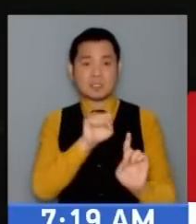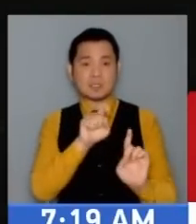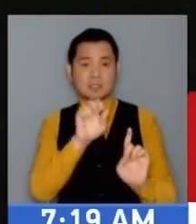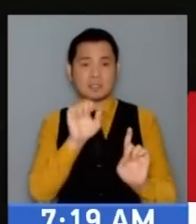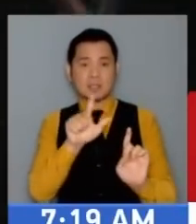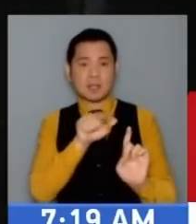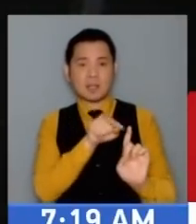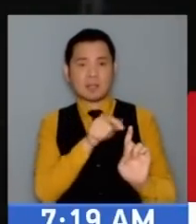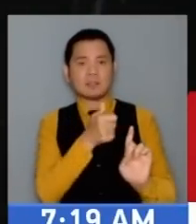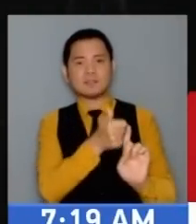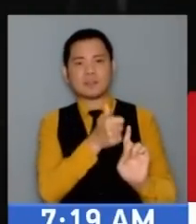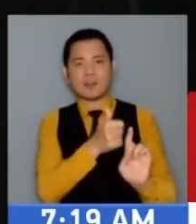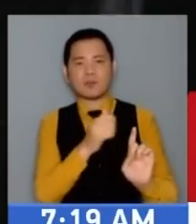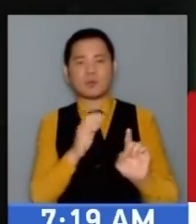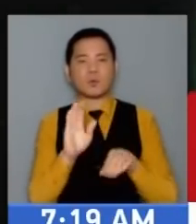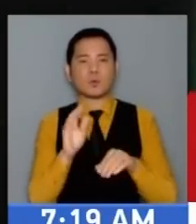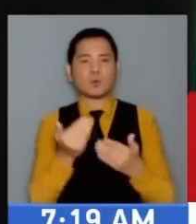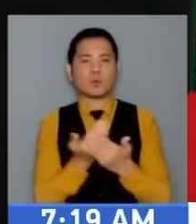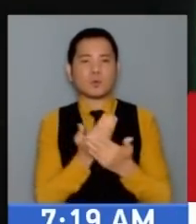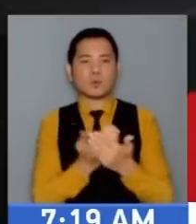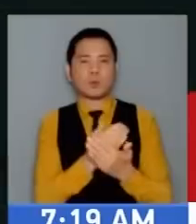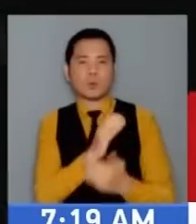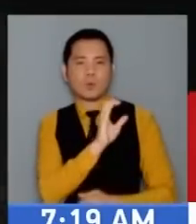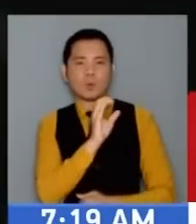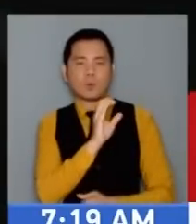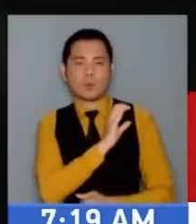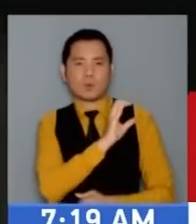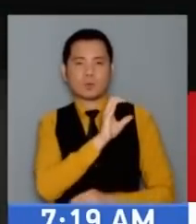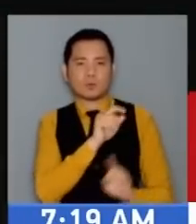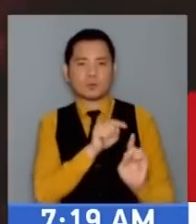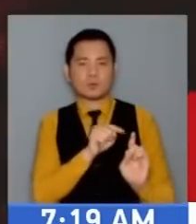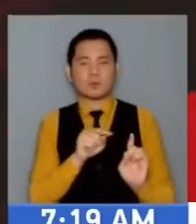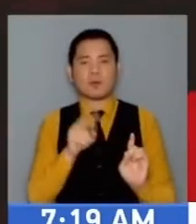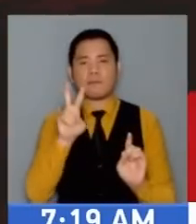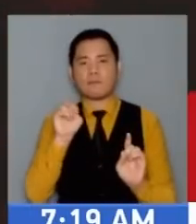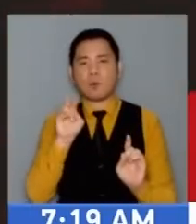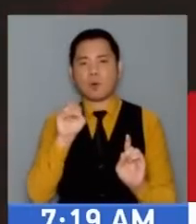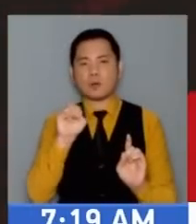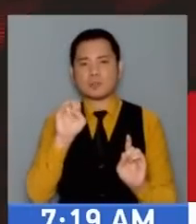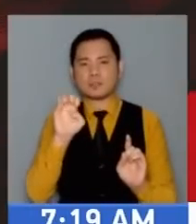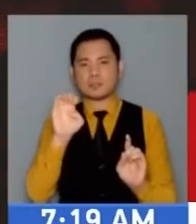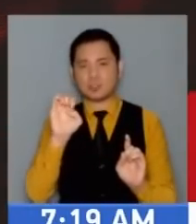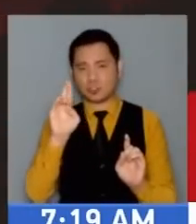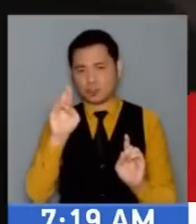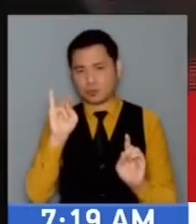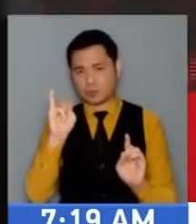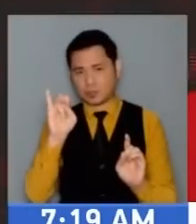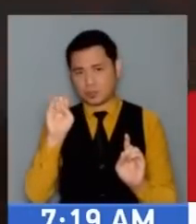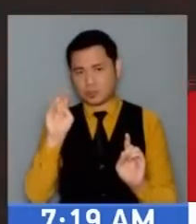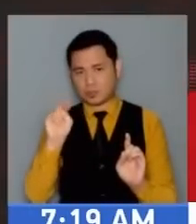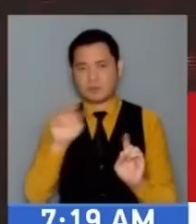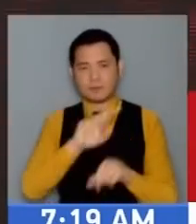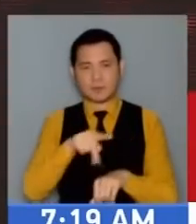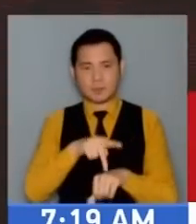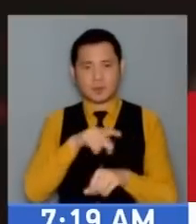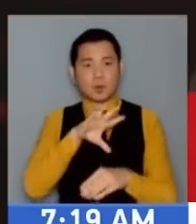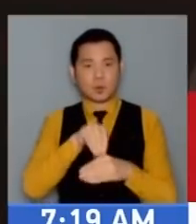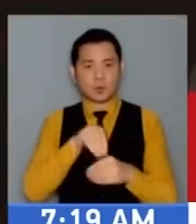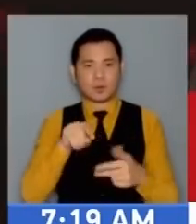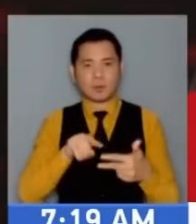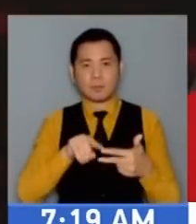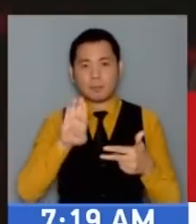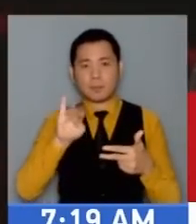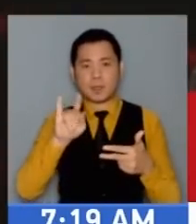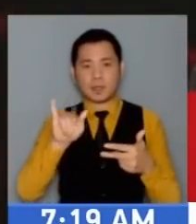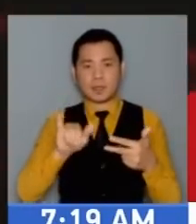upcoming Kapuso Talent Competition na The Voice Generations Philippines, kasama sina Billy Crawford, Julian San Jose